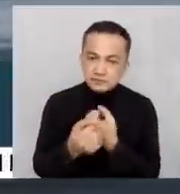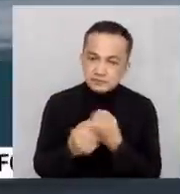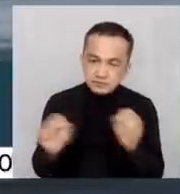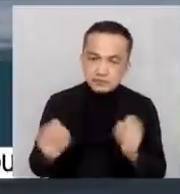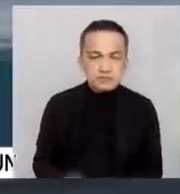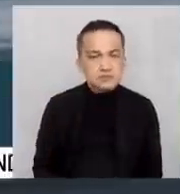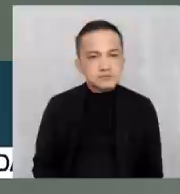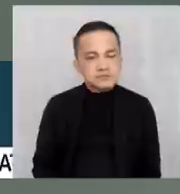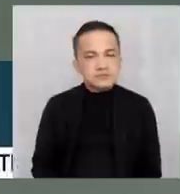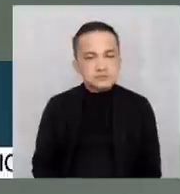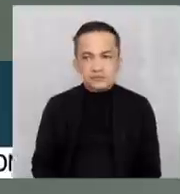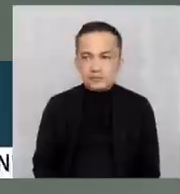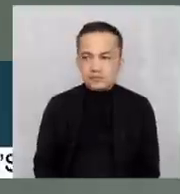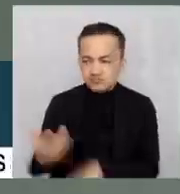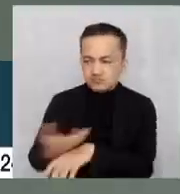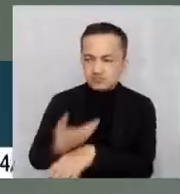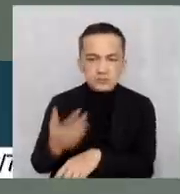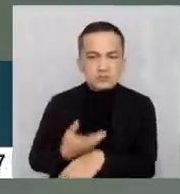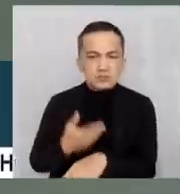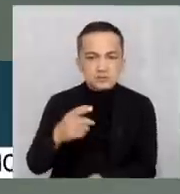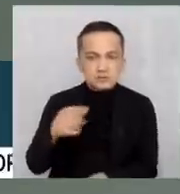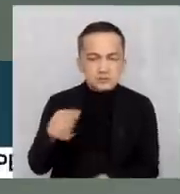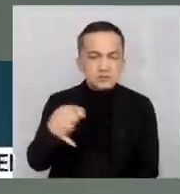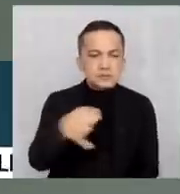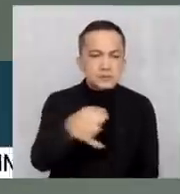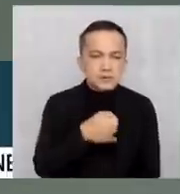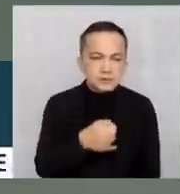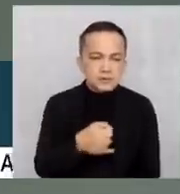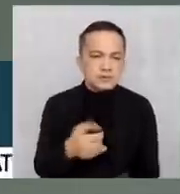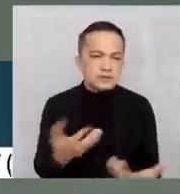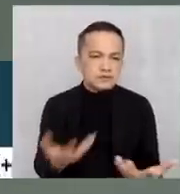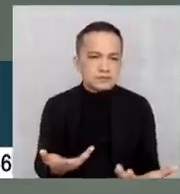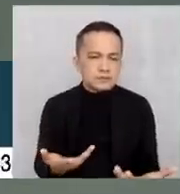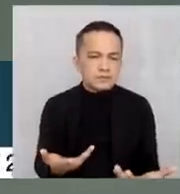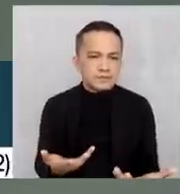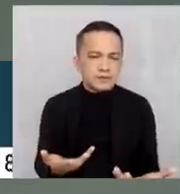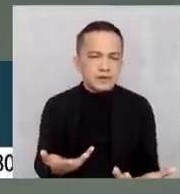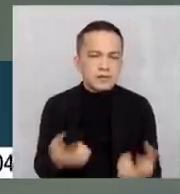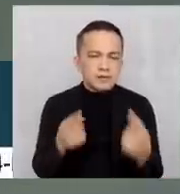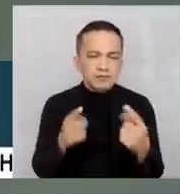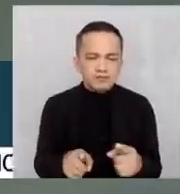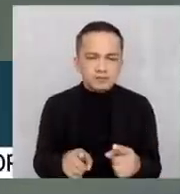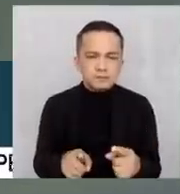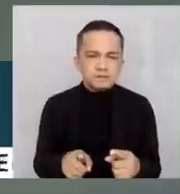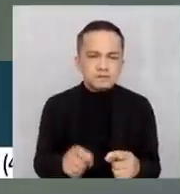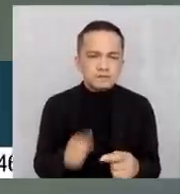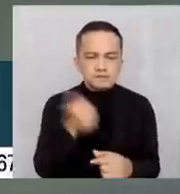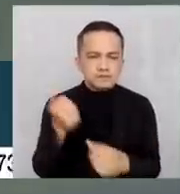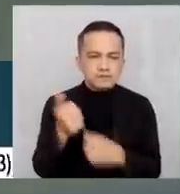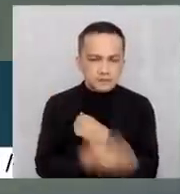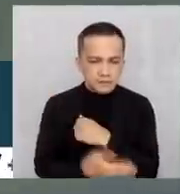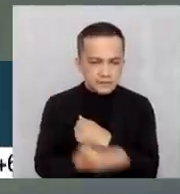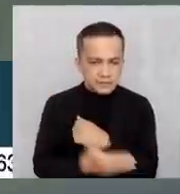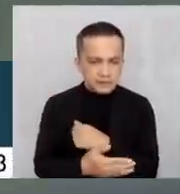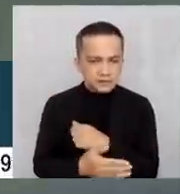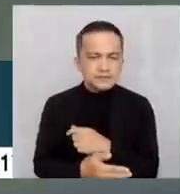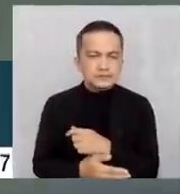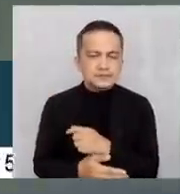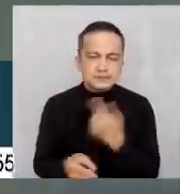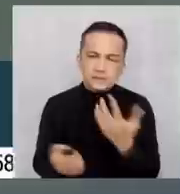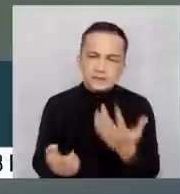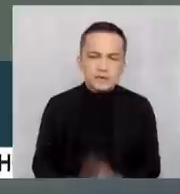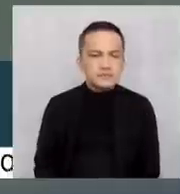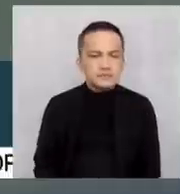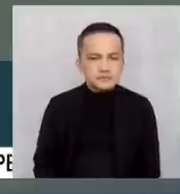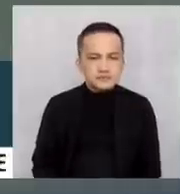yung gagawin dito sa mga territory natin, ano na lang yung nangyayari ngayon sa ibang mga bansa na lang yung tingin natin. So, tingin